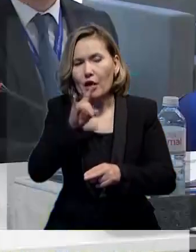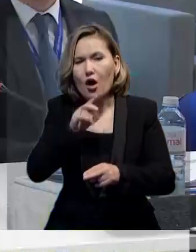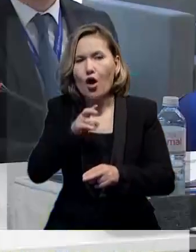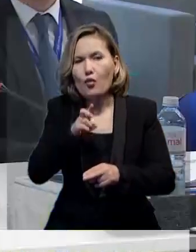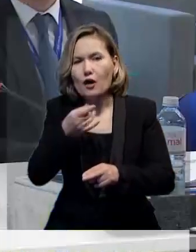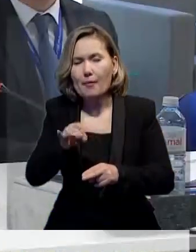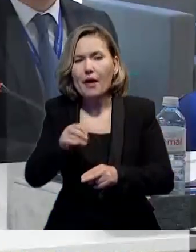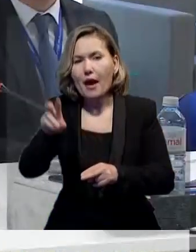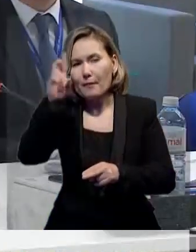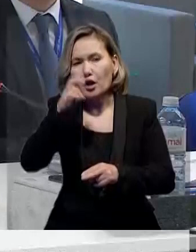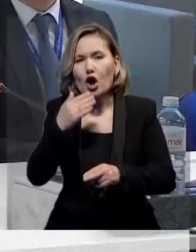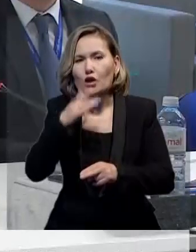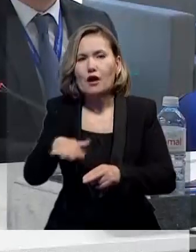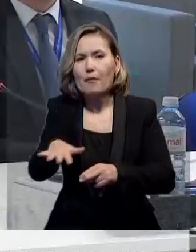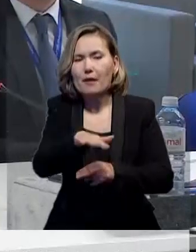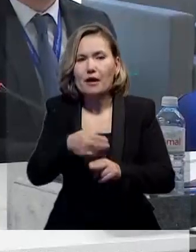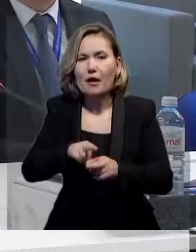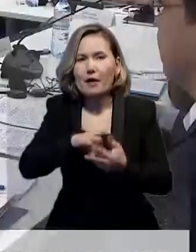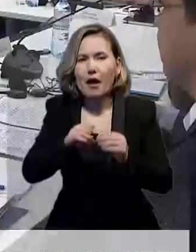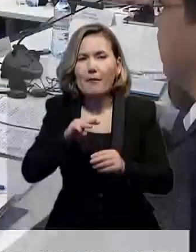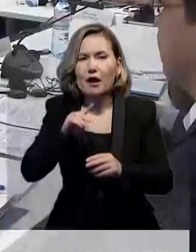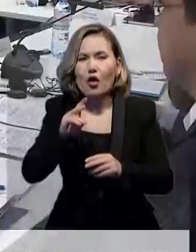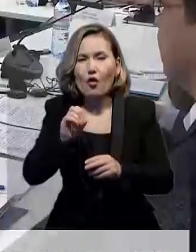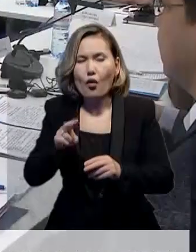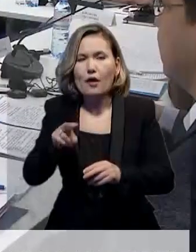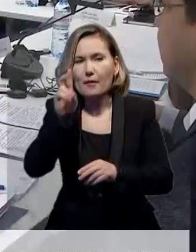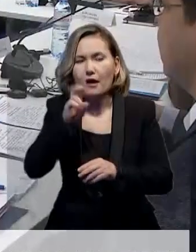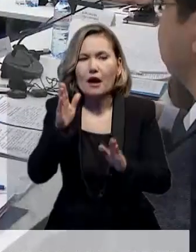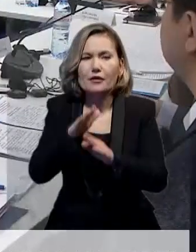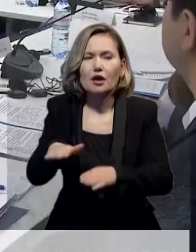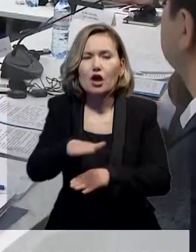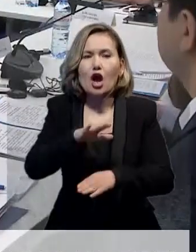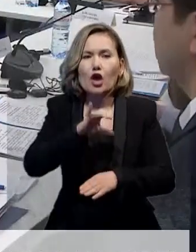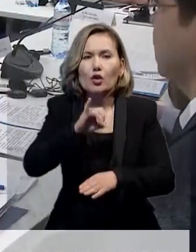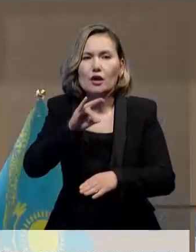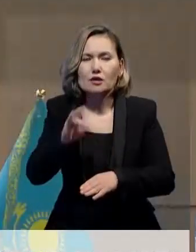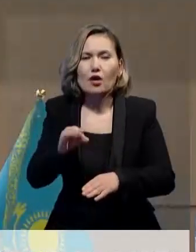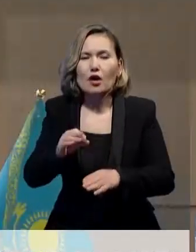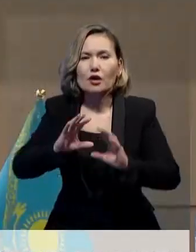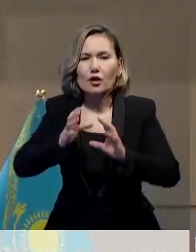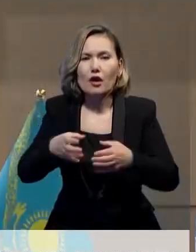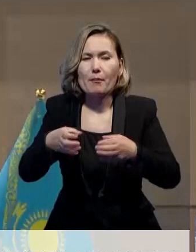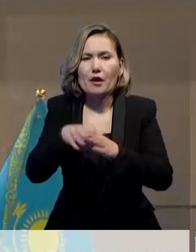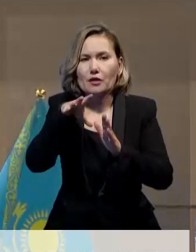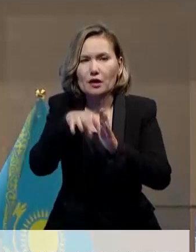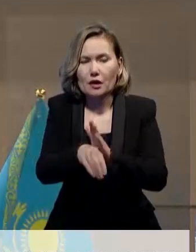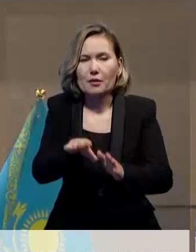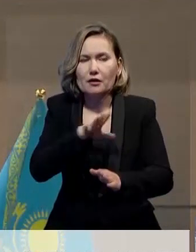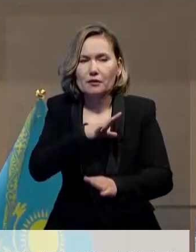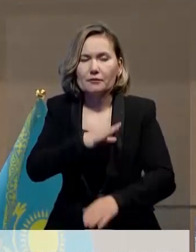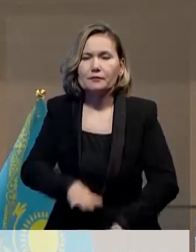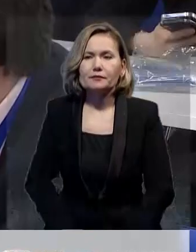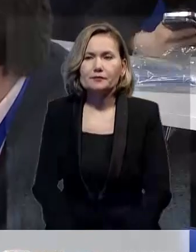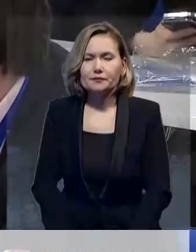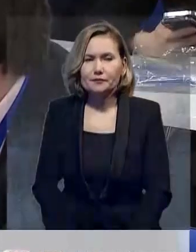Бурабай мемлекеттік ұлттық паркі мен Марқакөл мемлекеттік табиғи қорығы ЮНЕСКО-ның дүниежүзілік биосфералық резерваттар желісіне